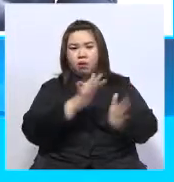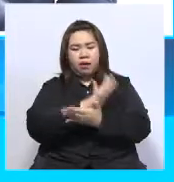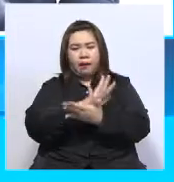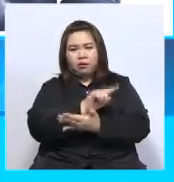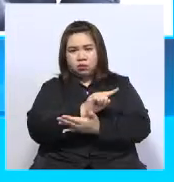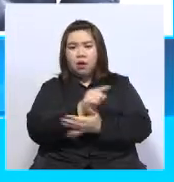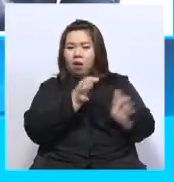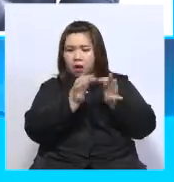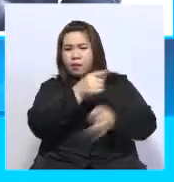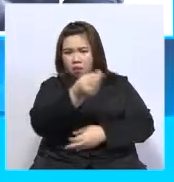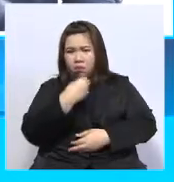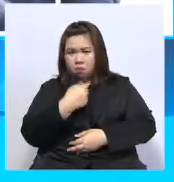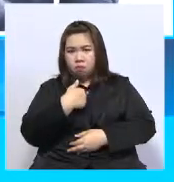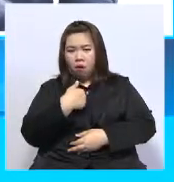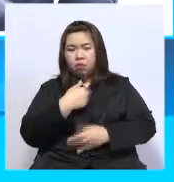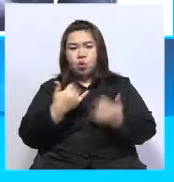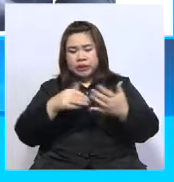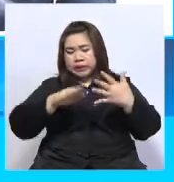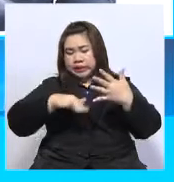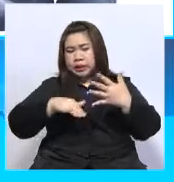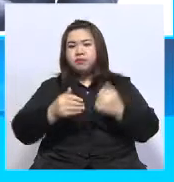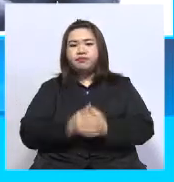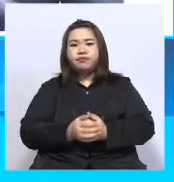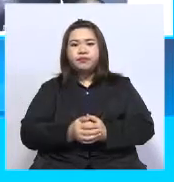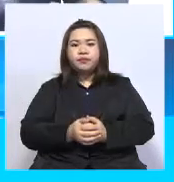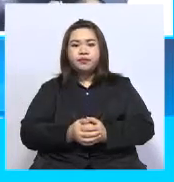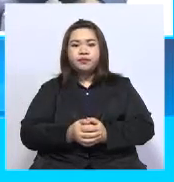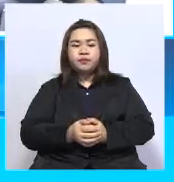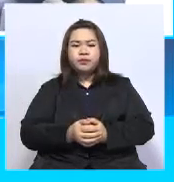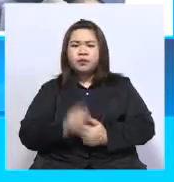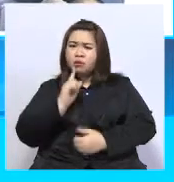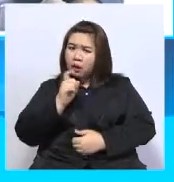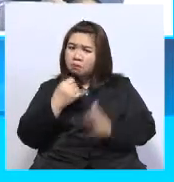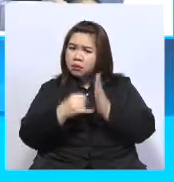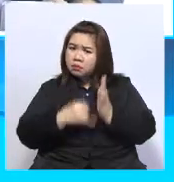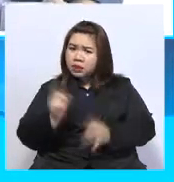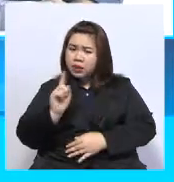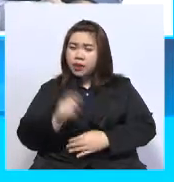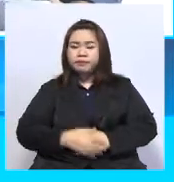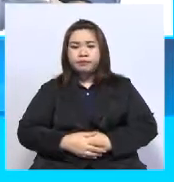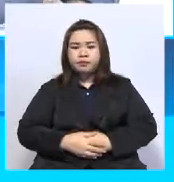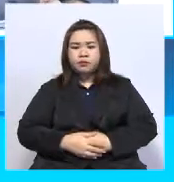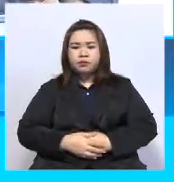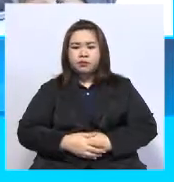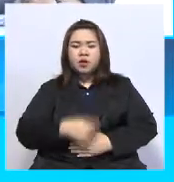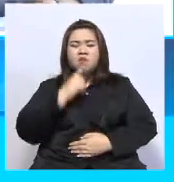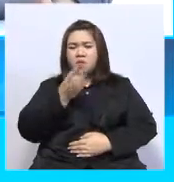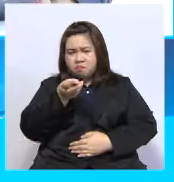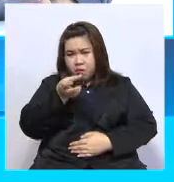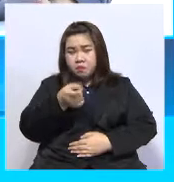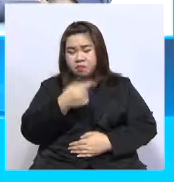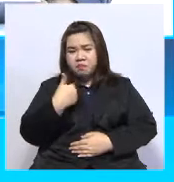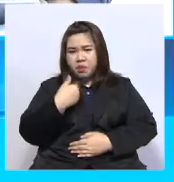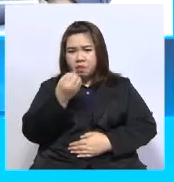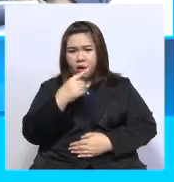ทางบริษัทนั้นชี้แจงให้เสร็จก่อนสิ้นเดือนพฤษภาคมนี้ครับ เมื่อความผิดปกติอะไรนะคะ สักครู่ที่ผ่านมานะครับทาง